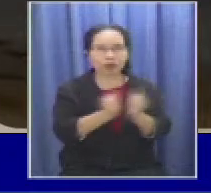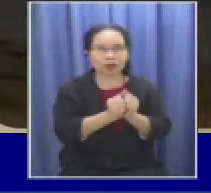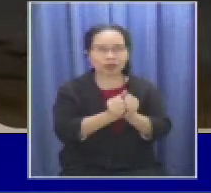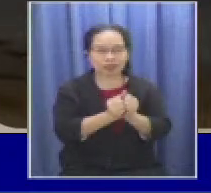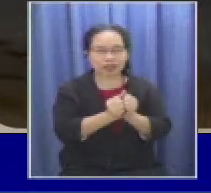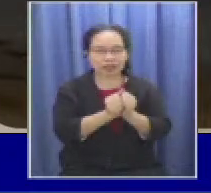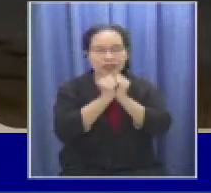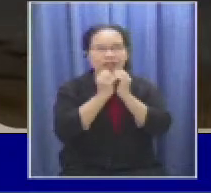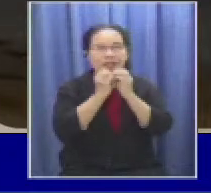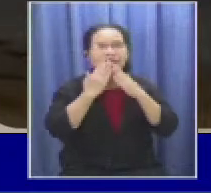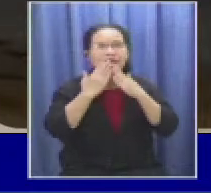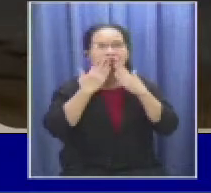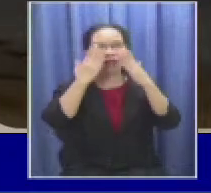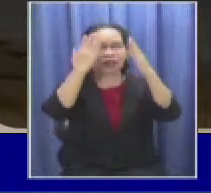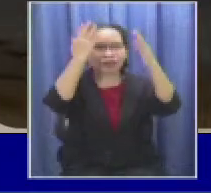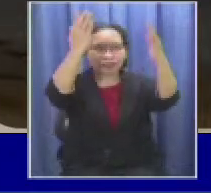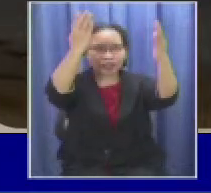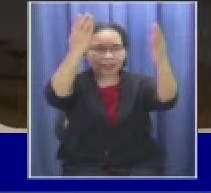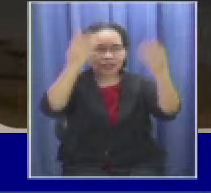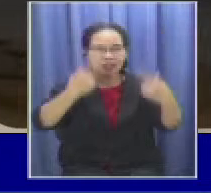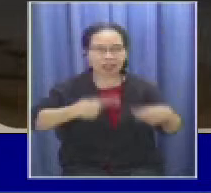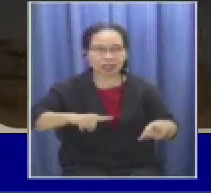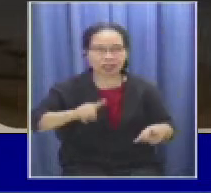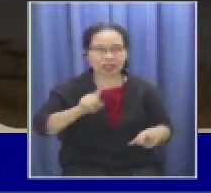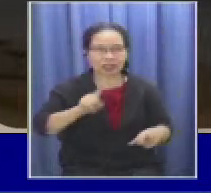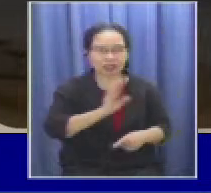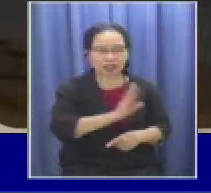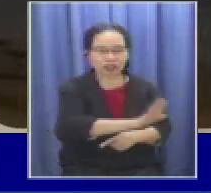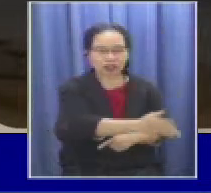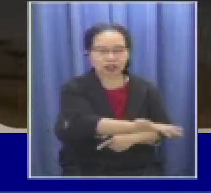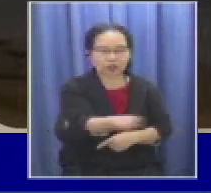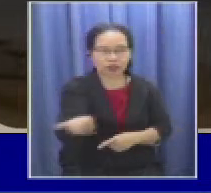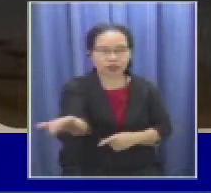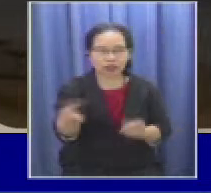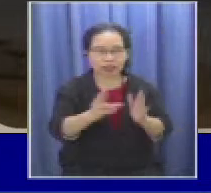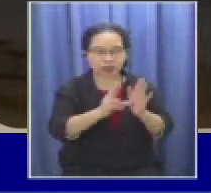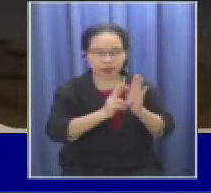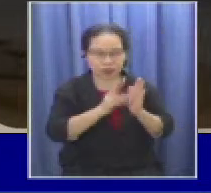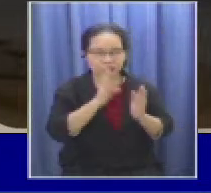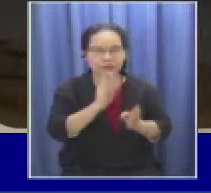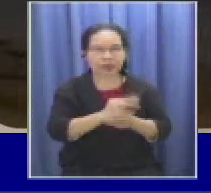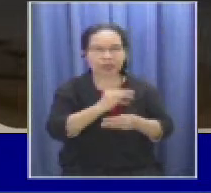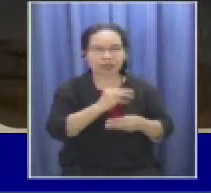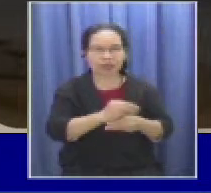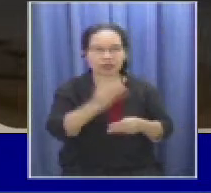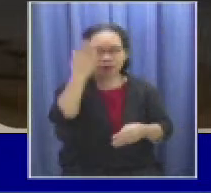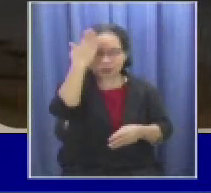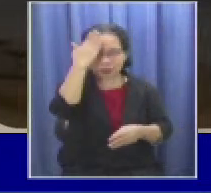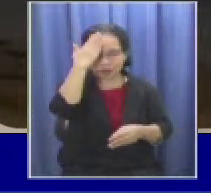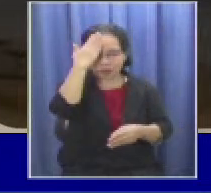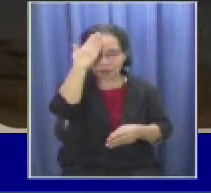biribiara ha mo ho. Na moma de nyina mu